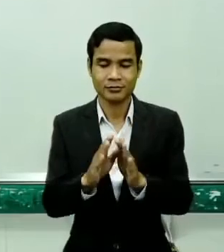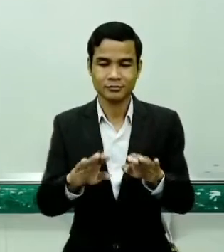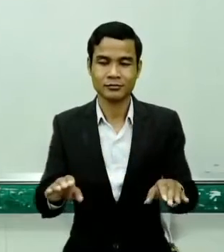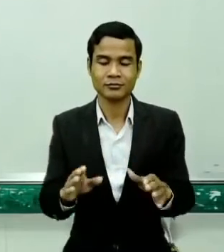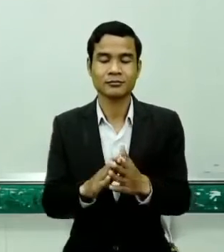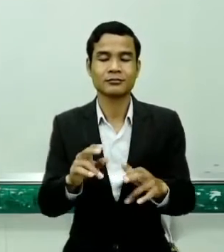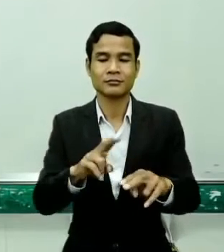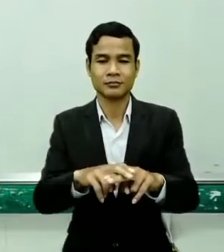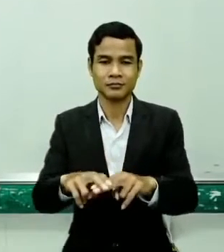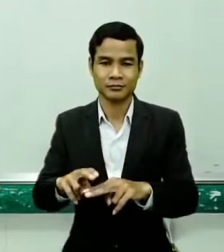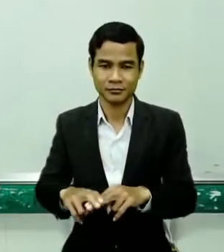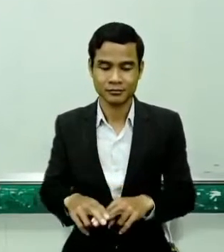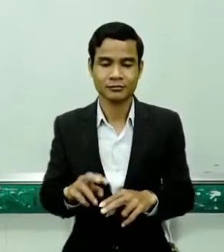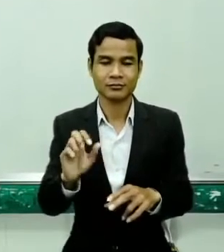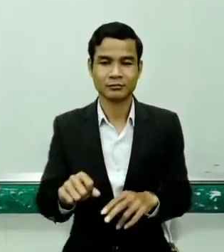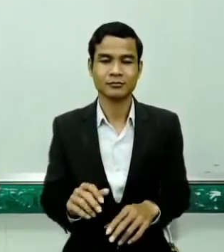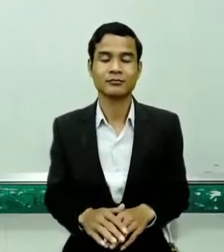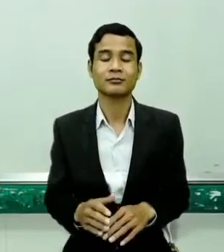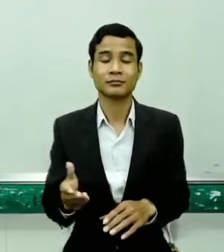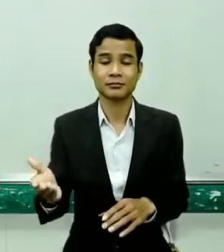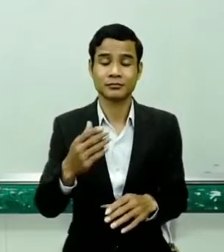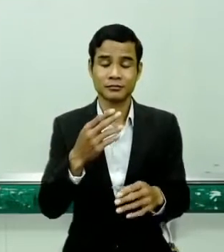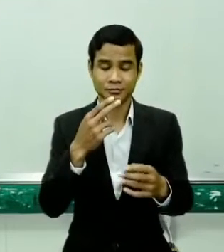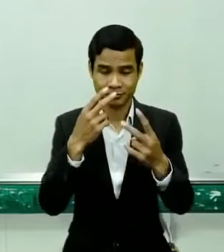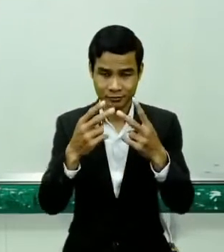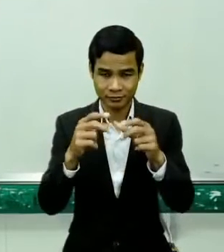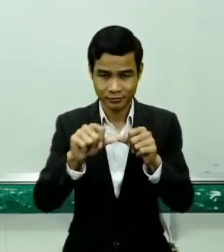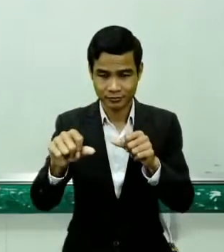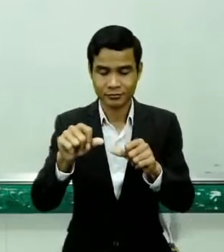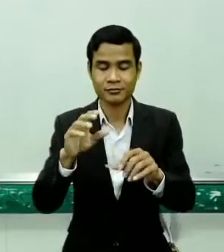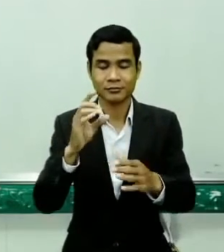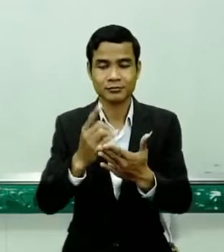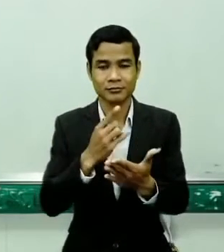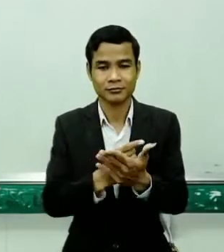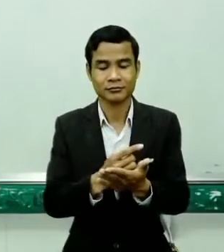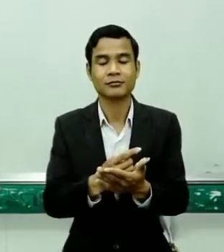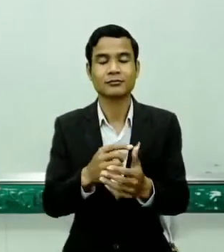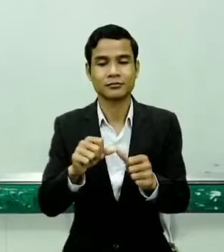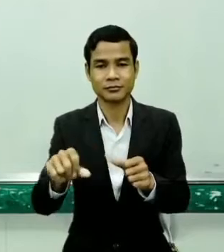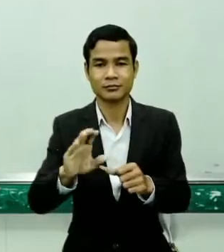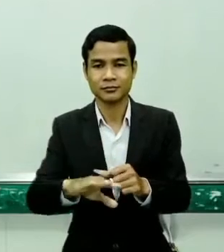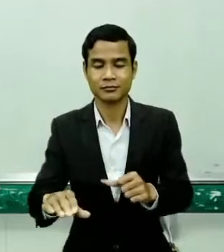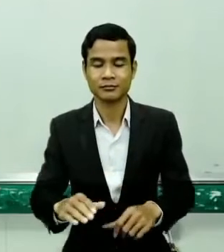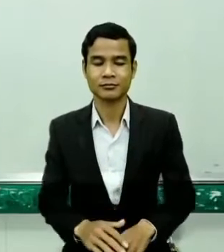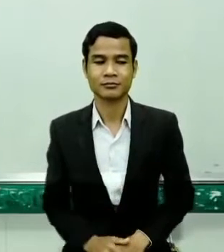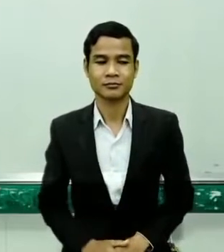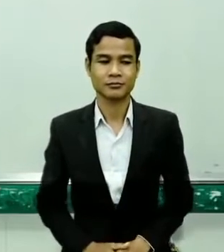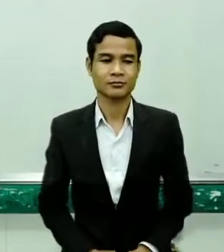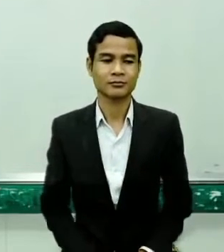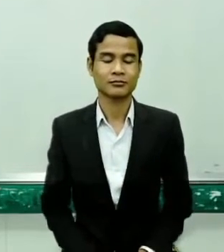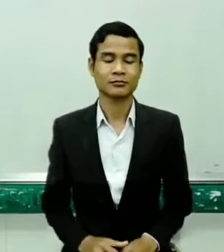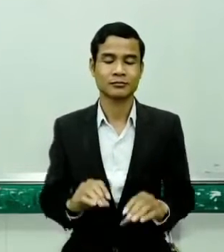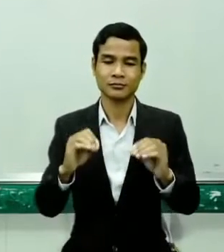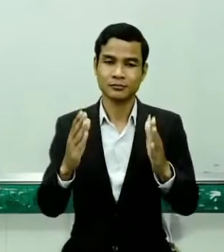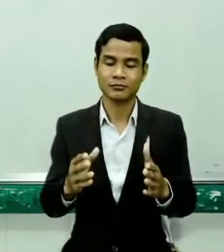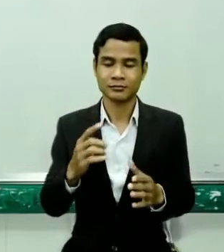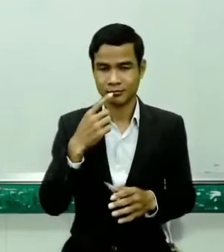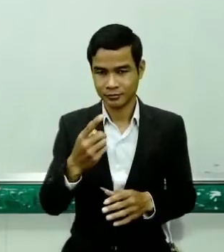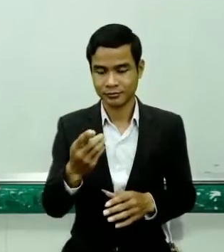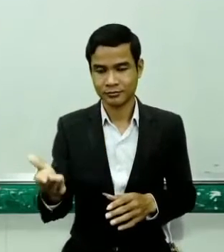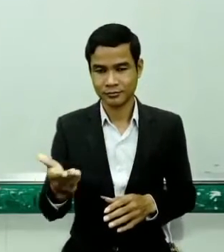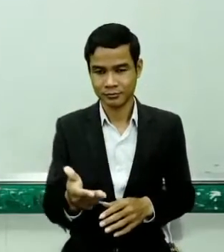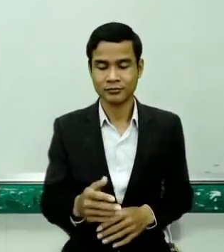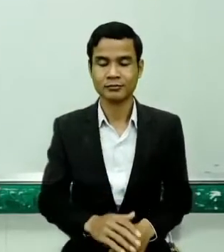con xong xong mùa ế dạ bọt. Hai dương nâng bằng to sạch xa nâng mê riêng dương bằng to tới tiền. Chà, nhưng chắc đây nè cụ chìm hiệp con